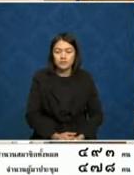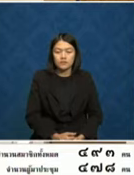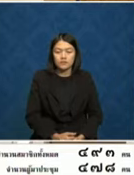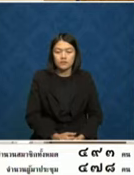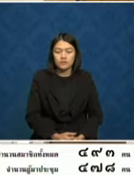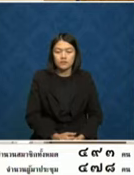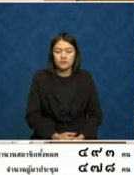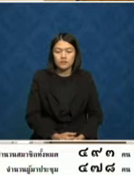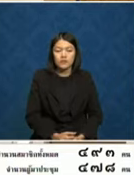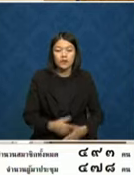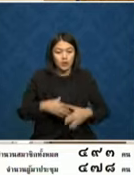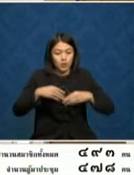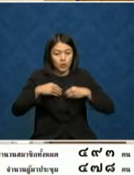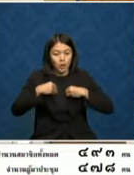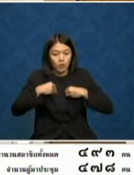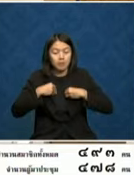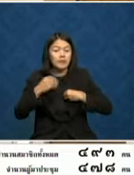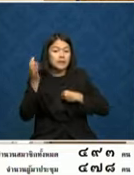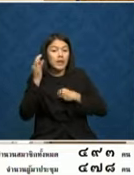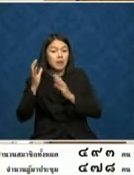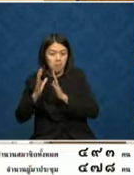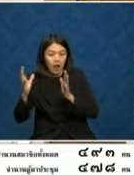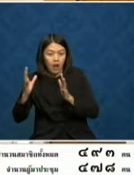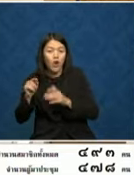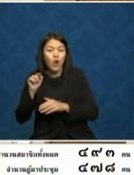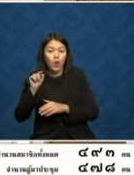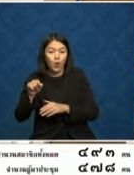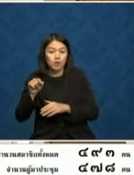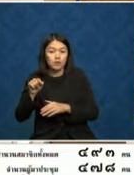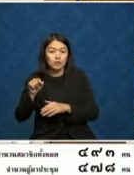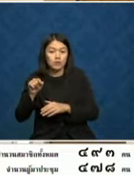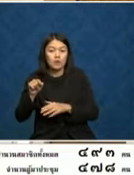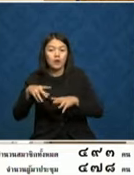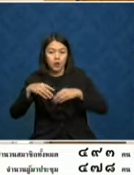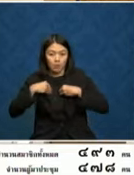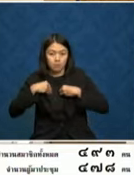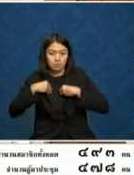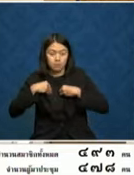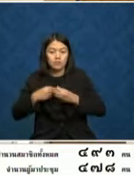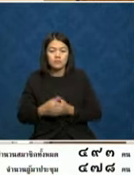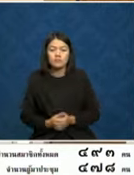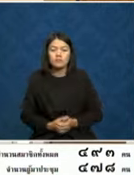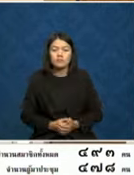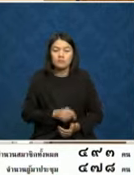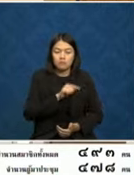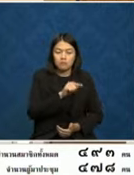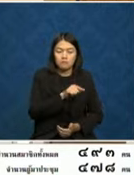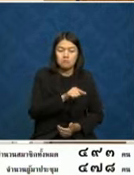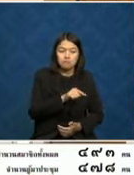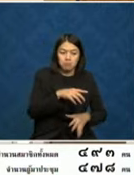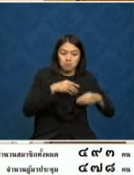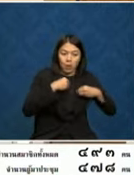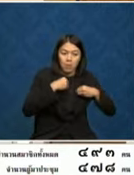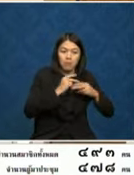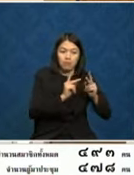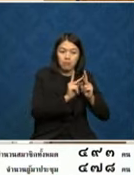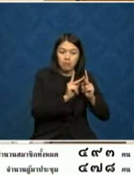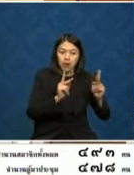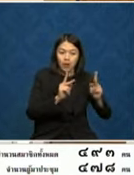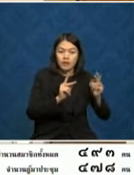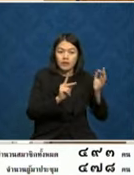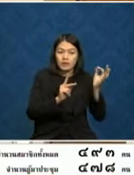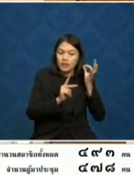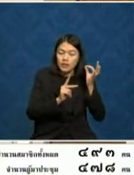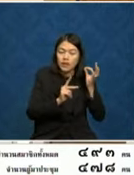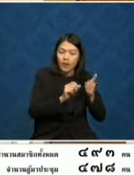าเห็นด้วยกับกรรมาธิการเสียงข้างมากกรุณากดปุ่มเห็นด้วยถ้าเห็นด้วยกับกรรมาธิการที่สง